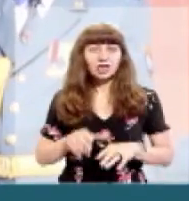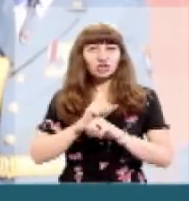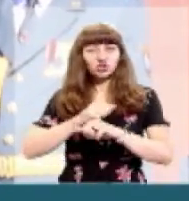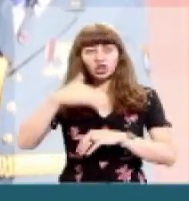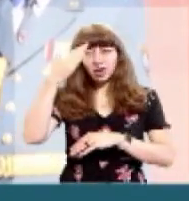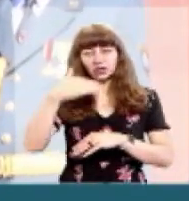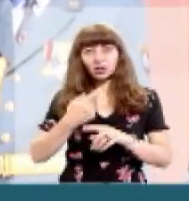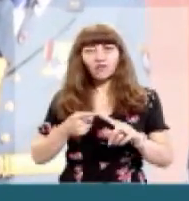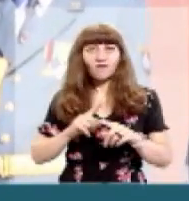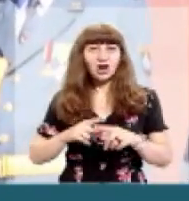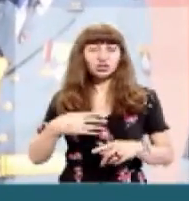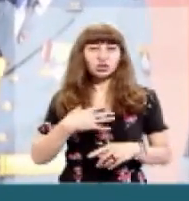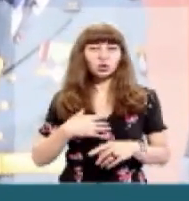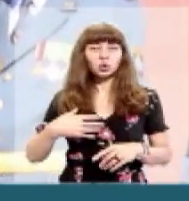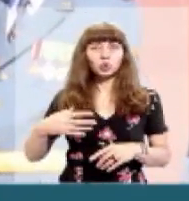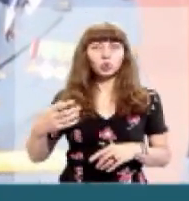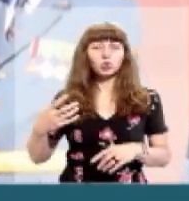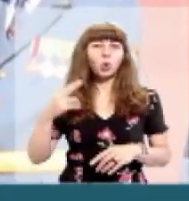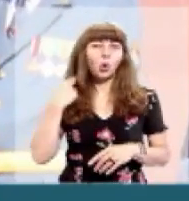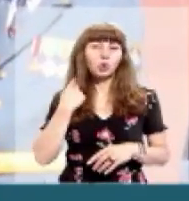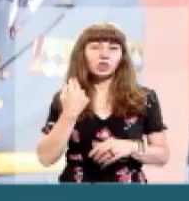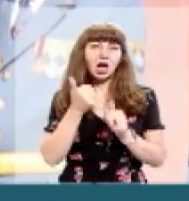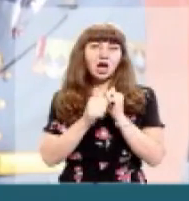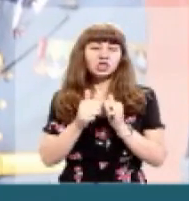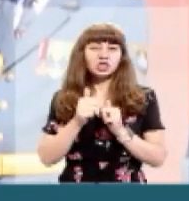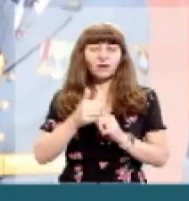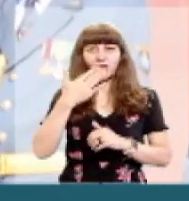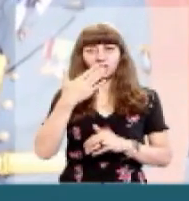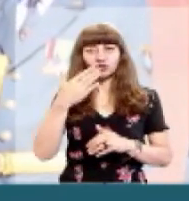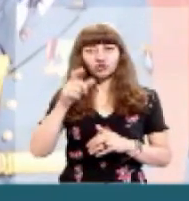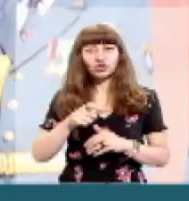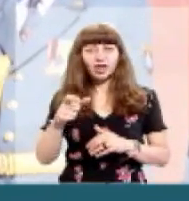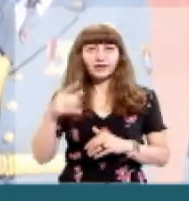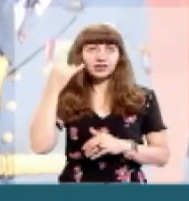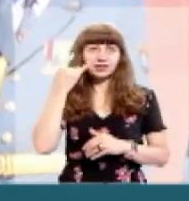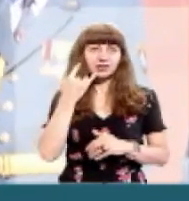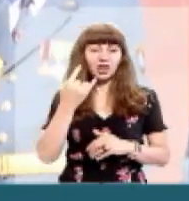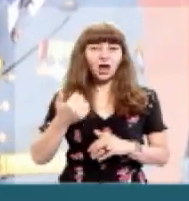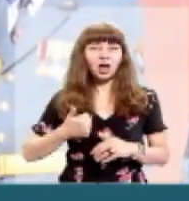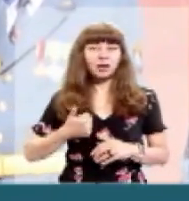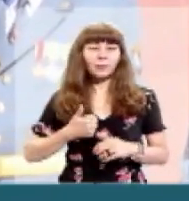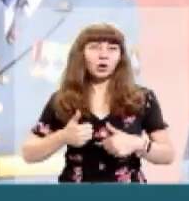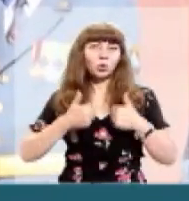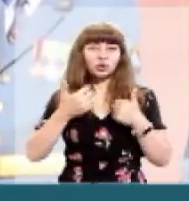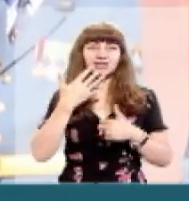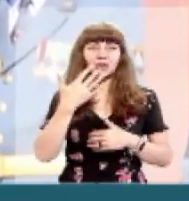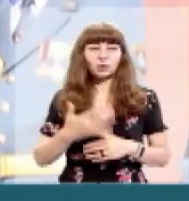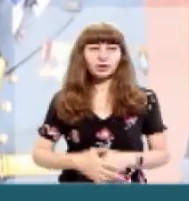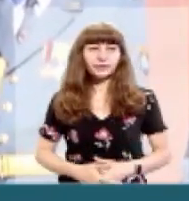будет священным долгом настоящего гражданина и патриота. А армия – подлинной гордостью